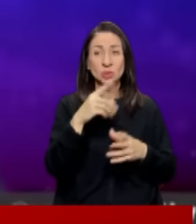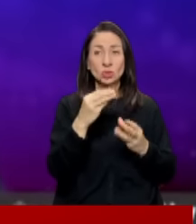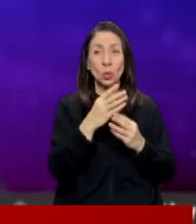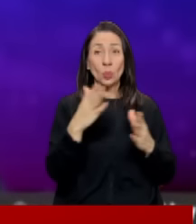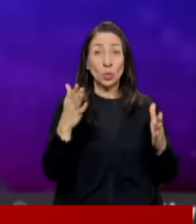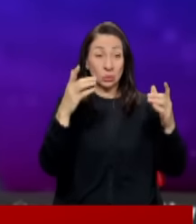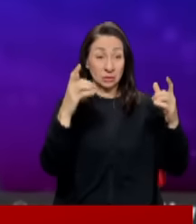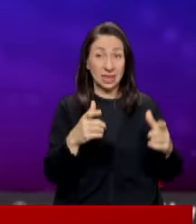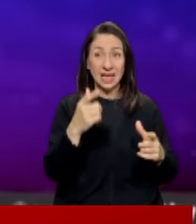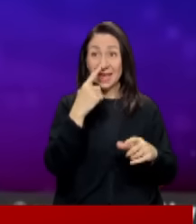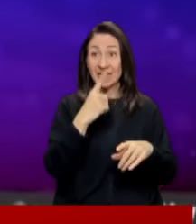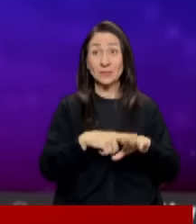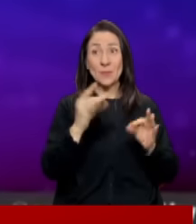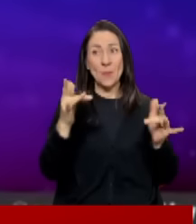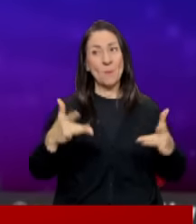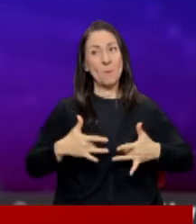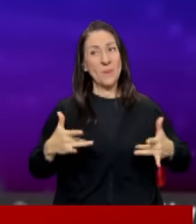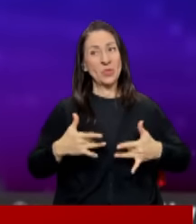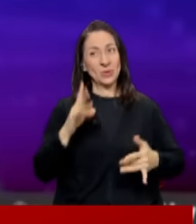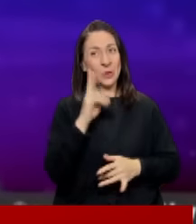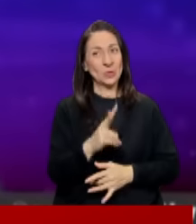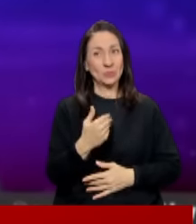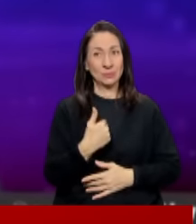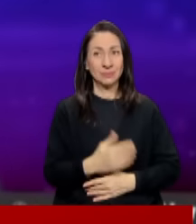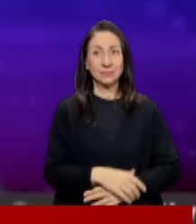bir kısmında inanılmaz bir memnuniyet gördüm.